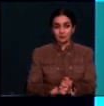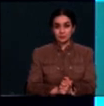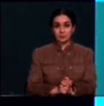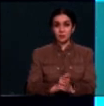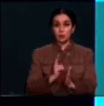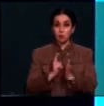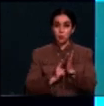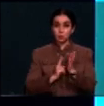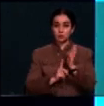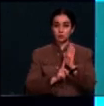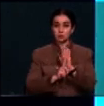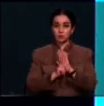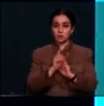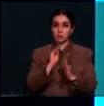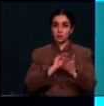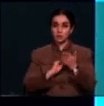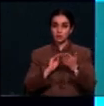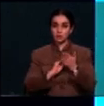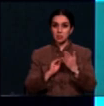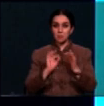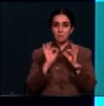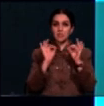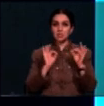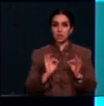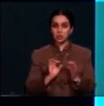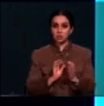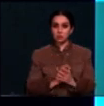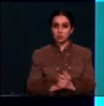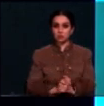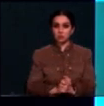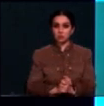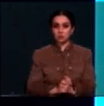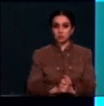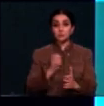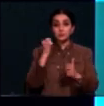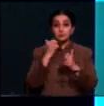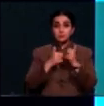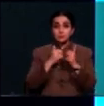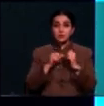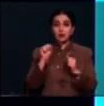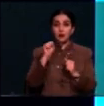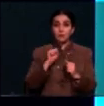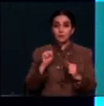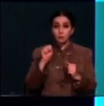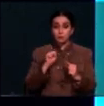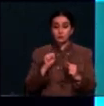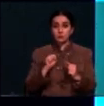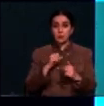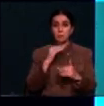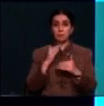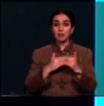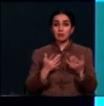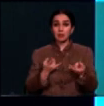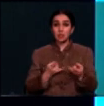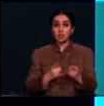Повесть начинается с описания пейзажа. В середине августа, перед